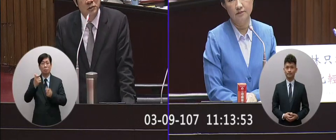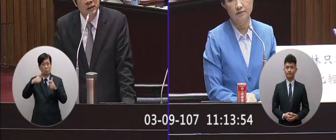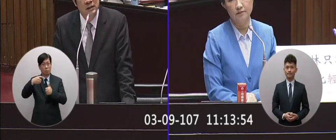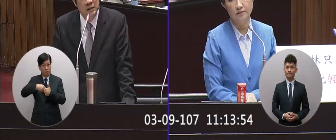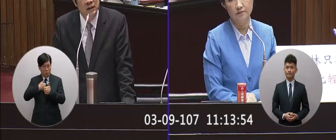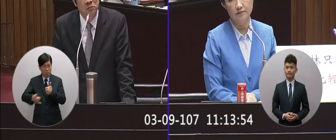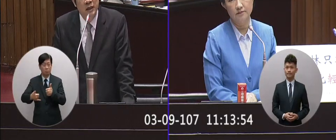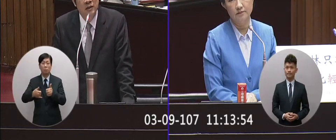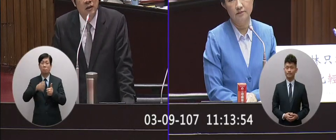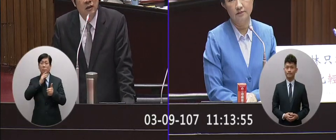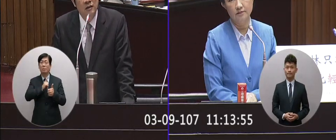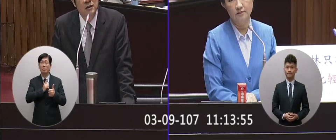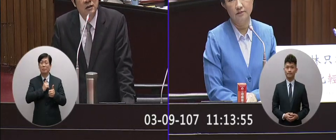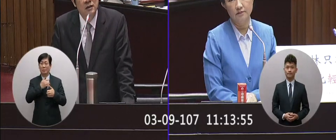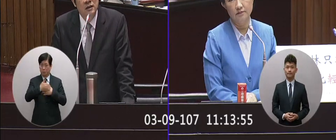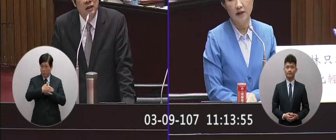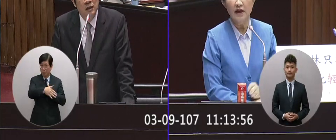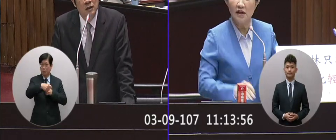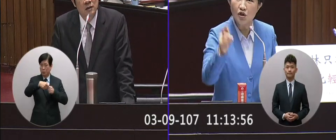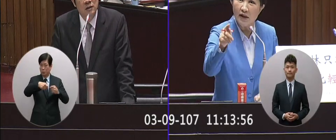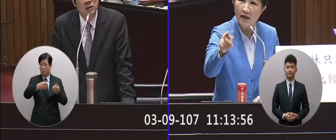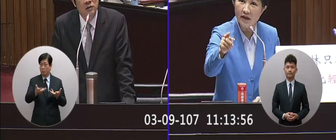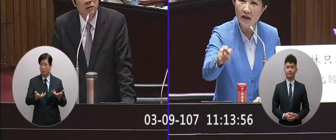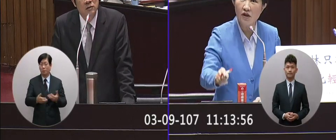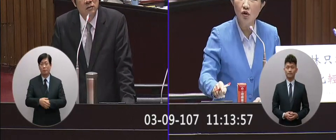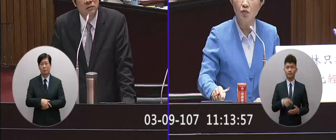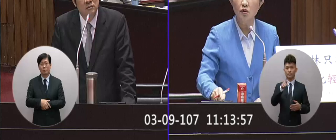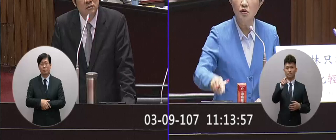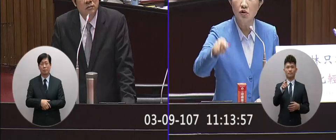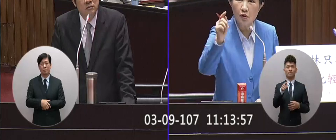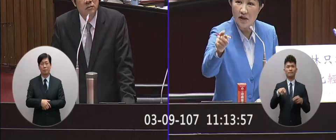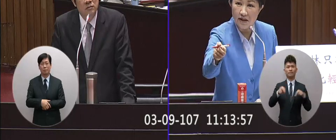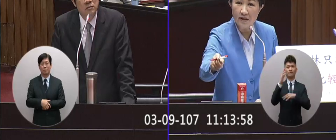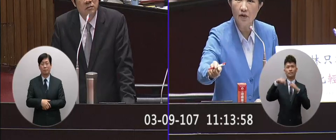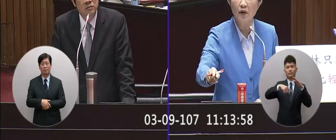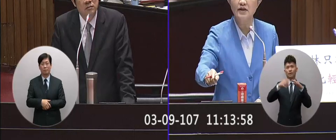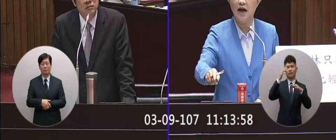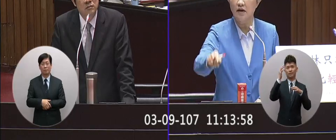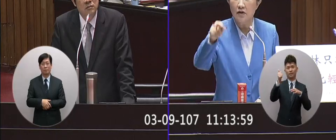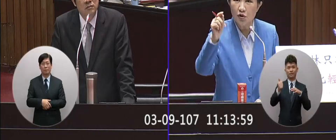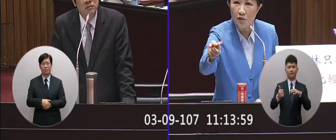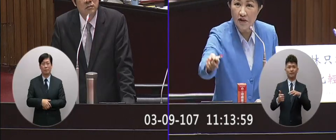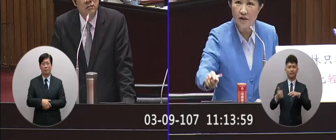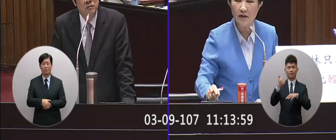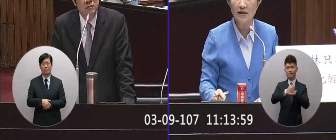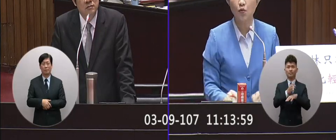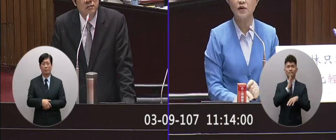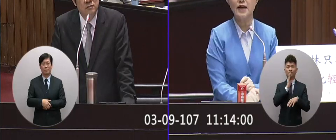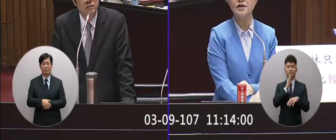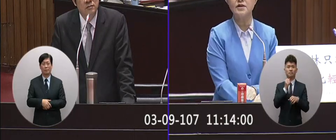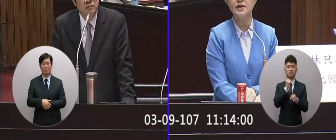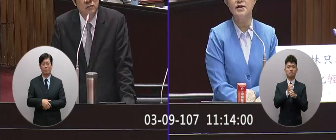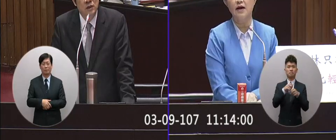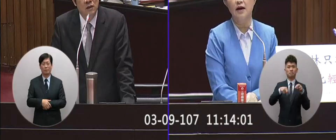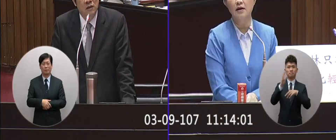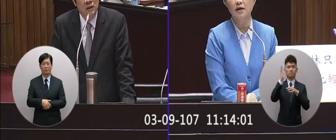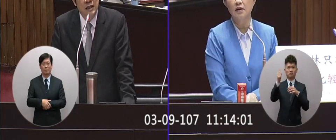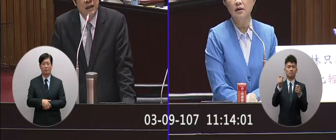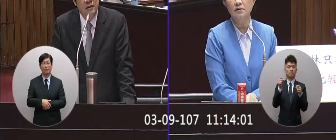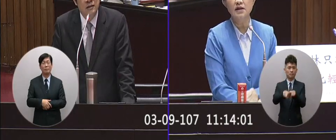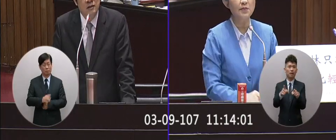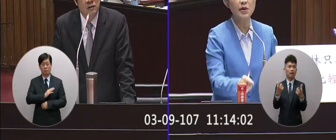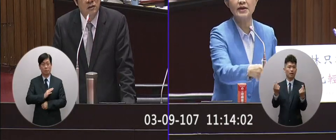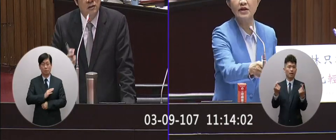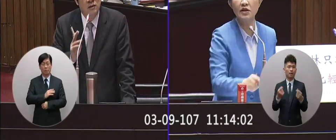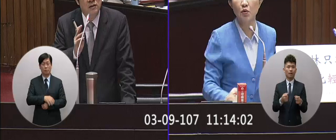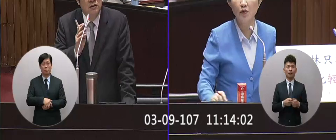教，这属于执行面哈。 你做行政院长，就是行政院长，就是执行长，国家的执行长啊。 那